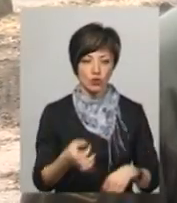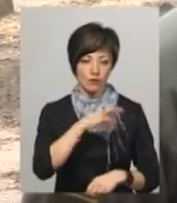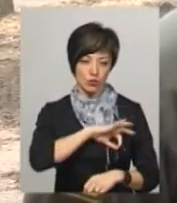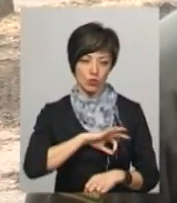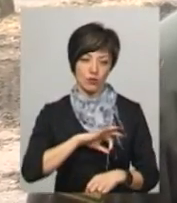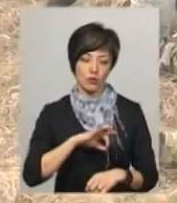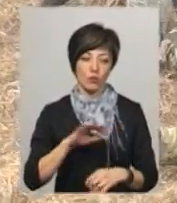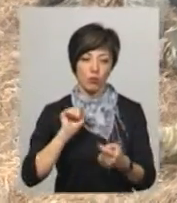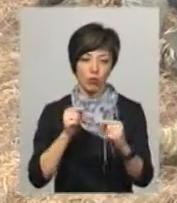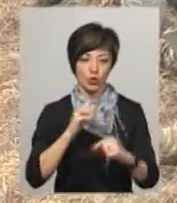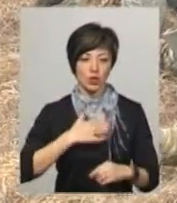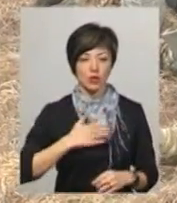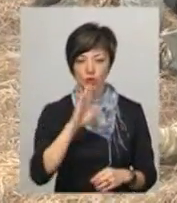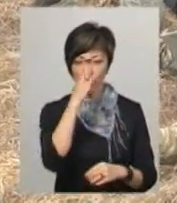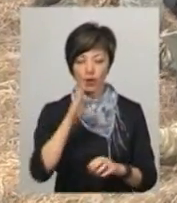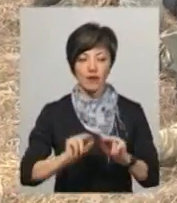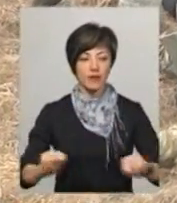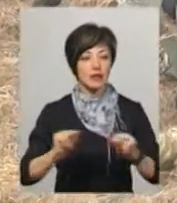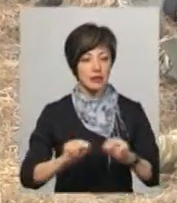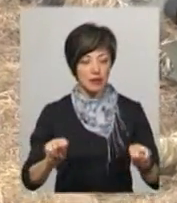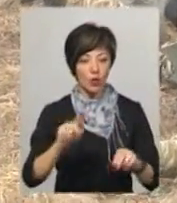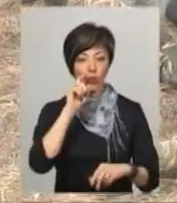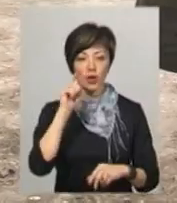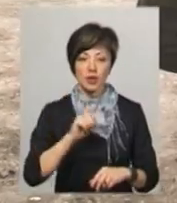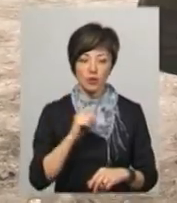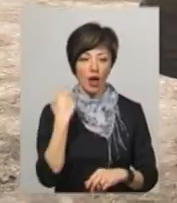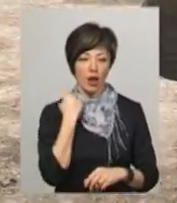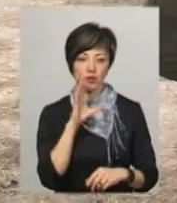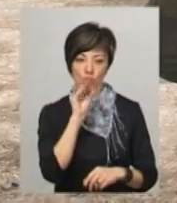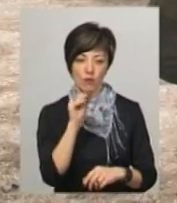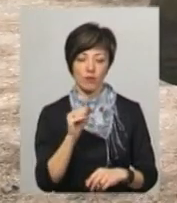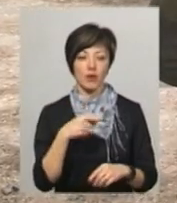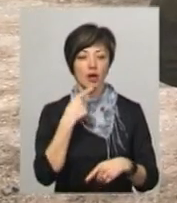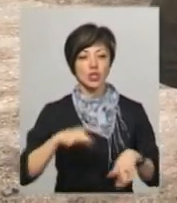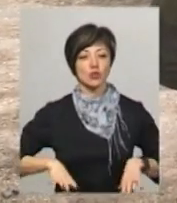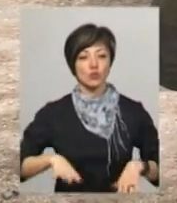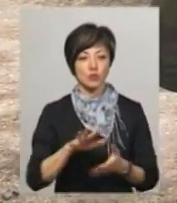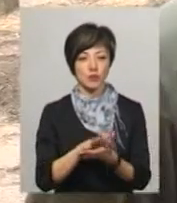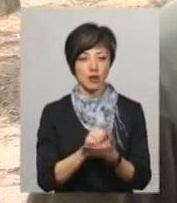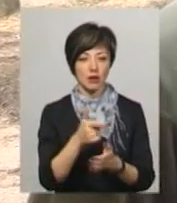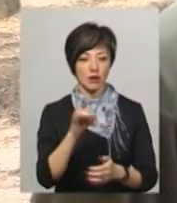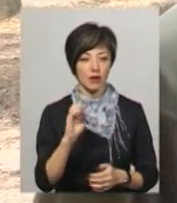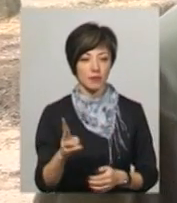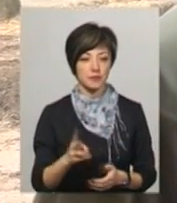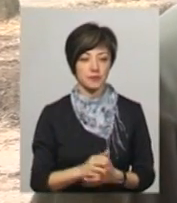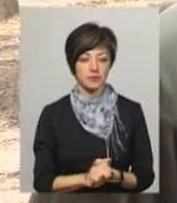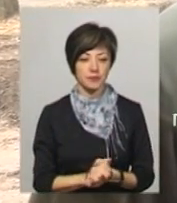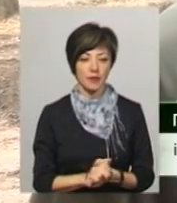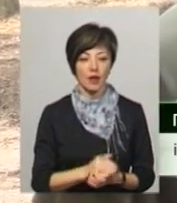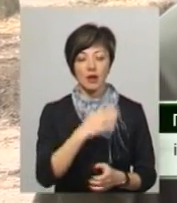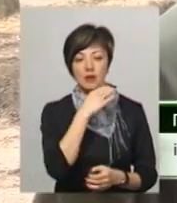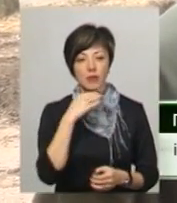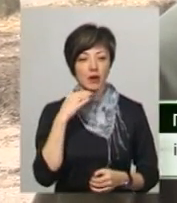проти нашого ворога. Викладають військовослужбовцям курс українською та англійською, каже інструктор з позивним «Грек». Багато